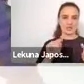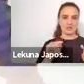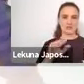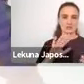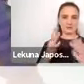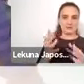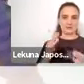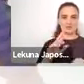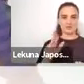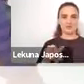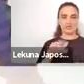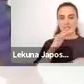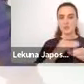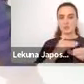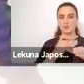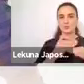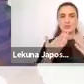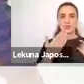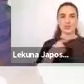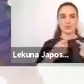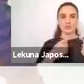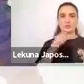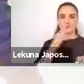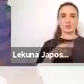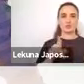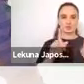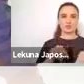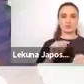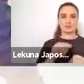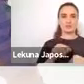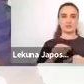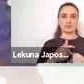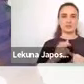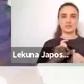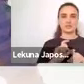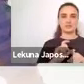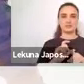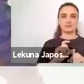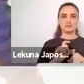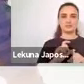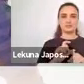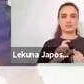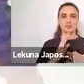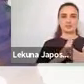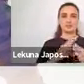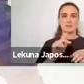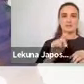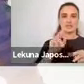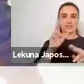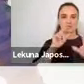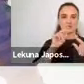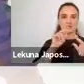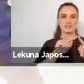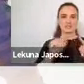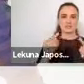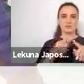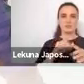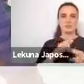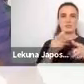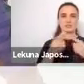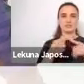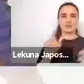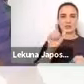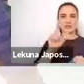შემთხვევაში და თანატოლებთან ურთიერთობის დროსაც აი ძალიან ხდება ამის გათვალისწინება, რომ ის არის სხვა